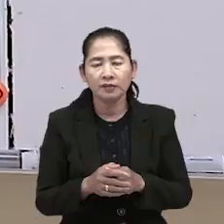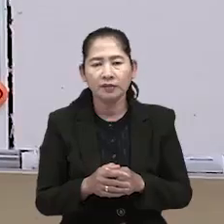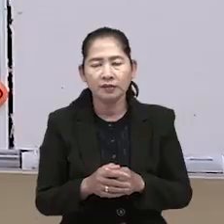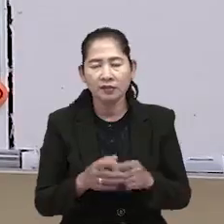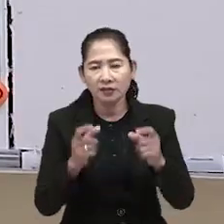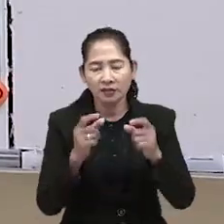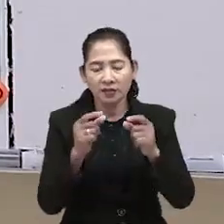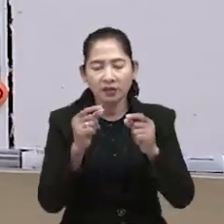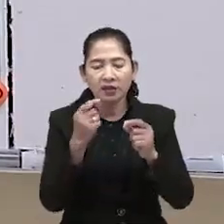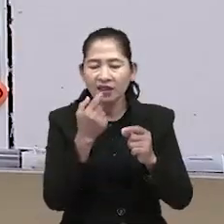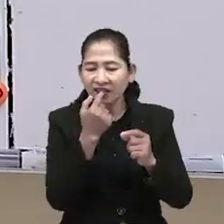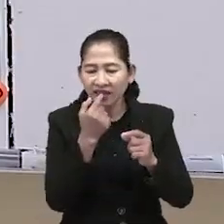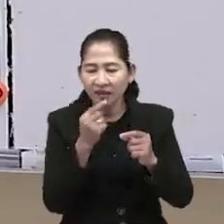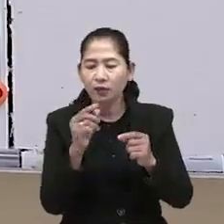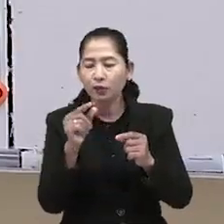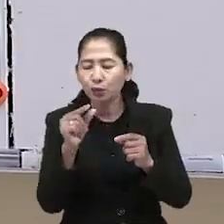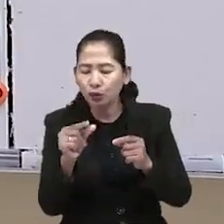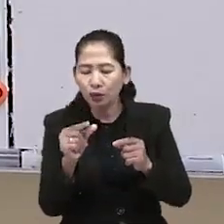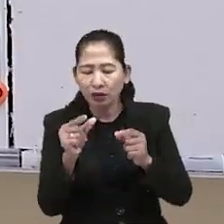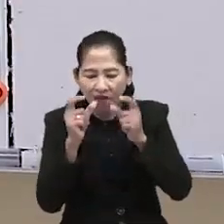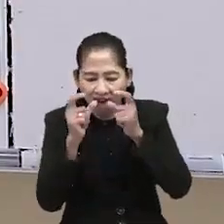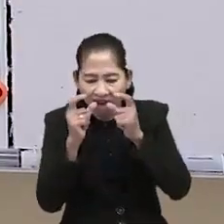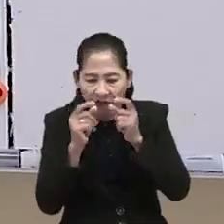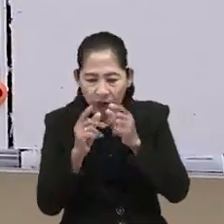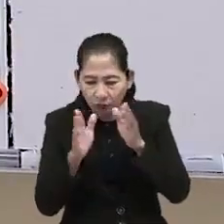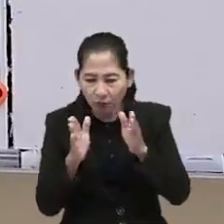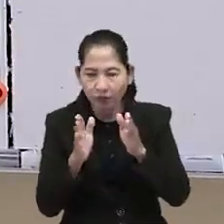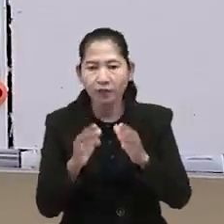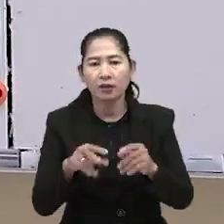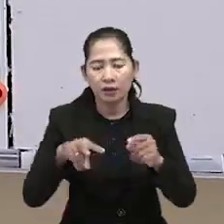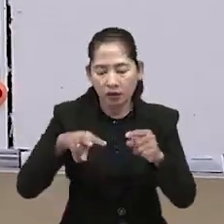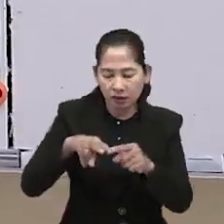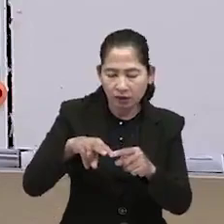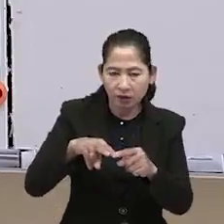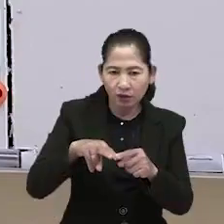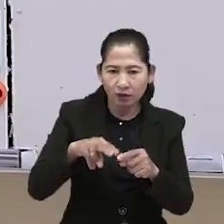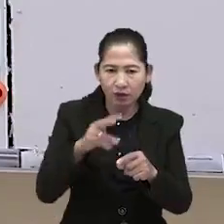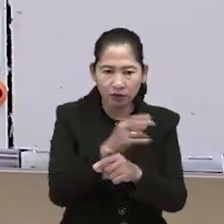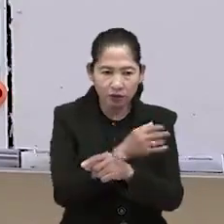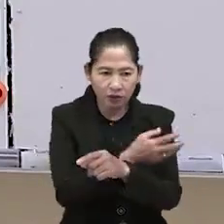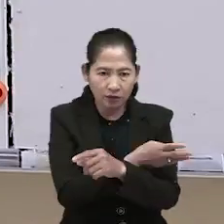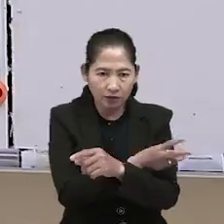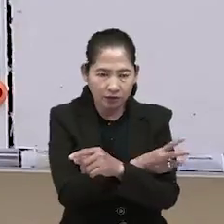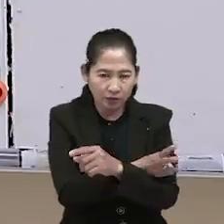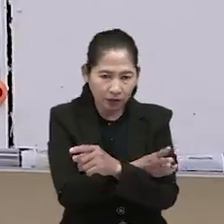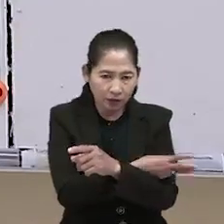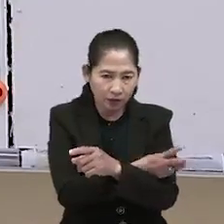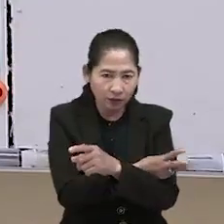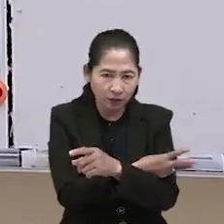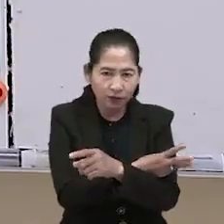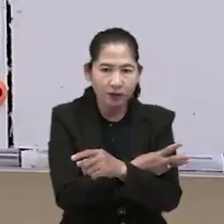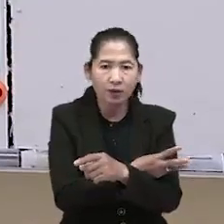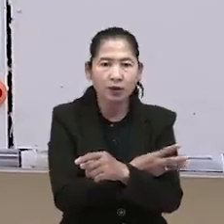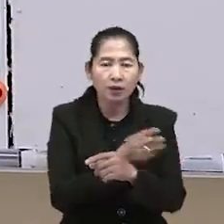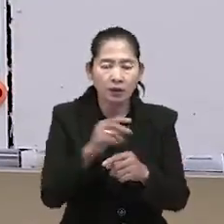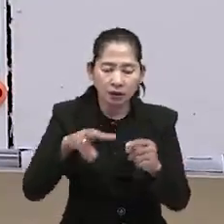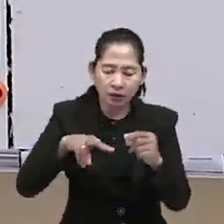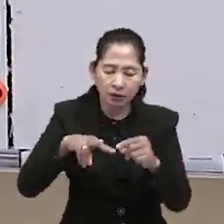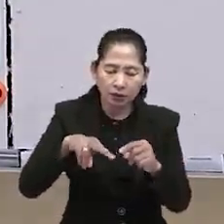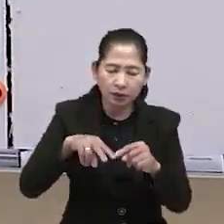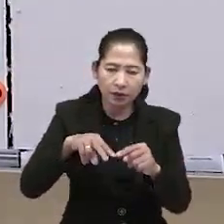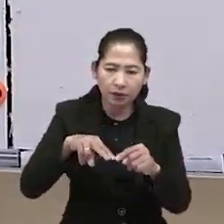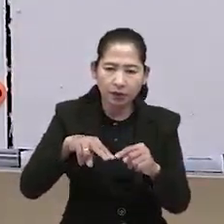ងកូនណាចាអញ្ចឹងគឺមាននិយាយអំពីជើងនិយាយអំពីកន្ទុយចាអីទៀតកូនក្រចក